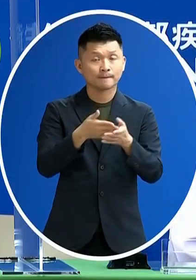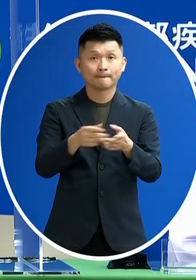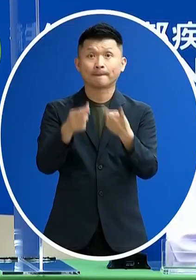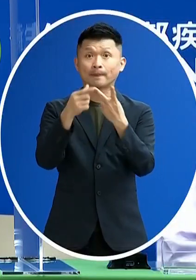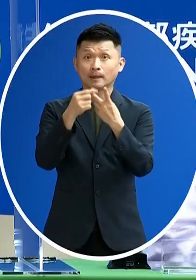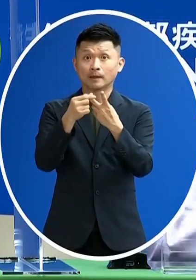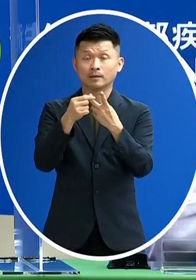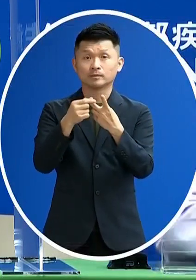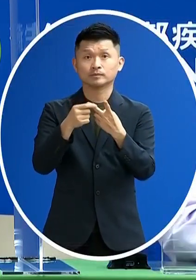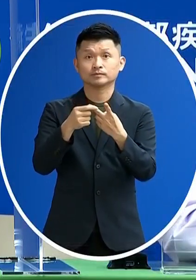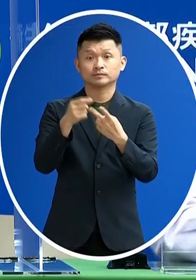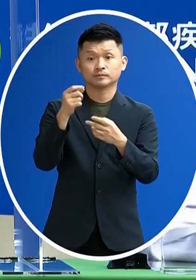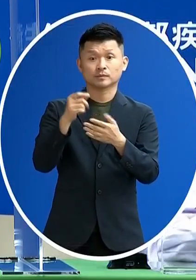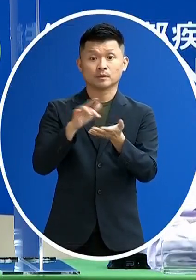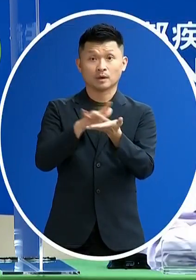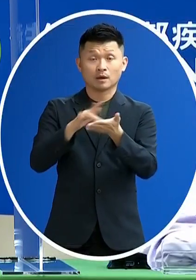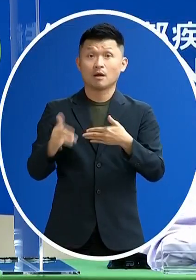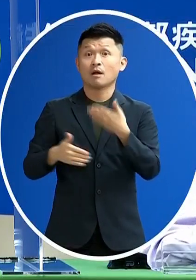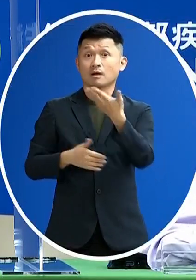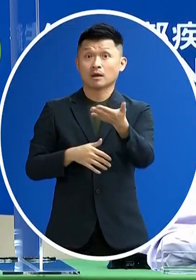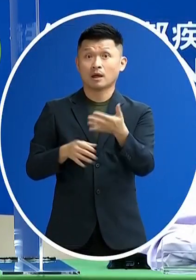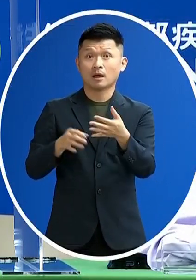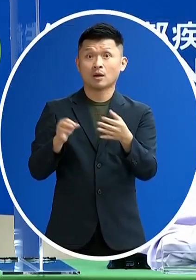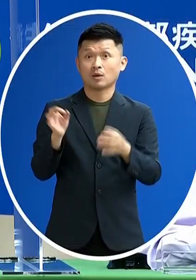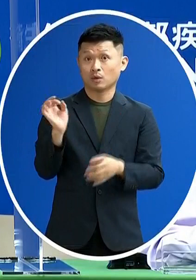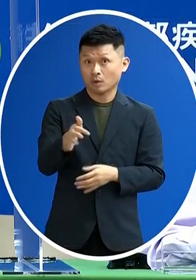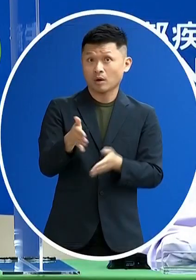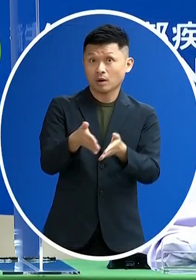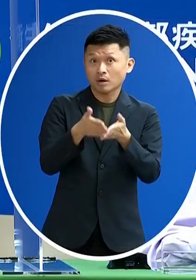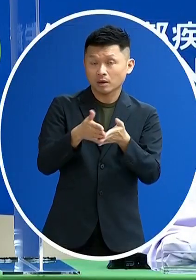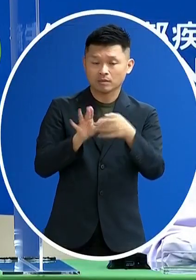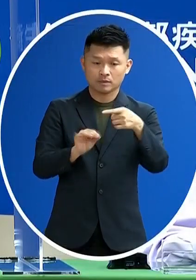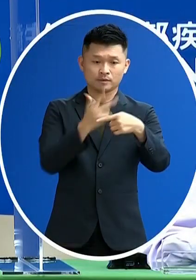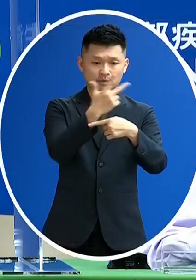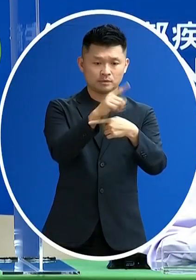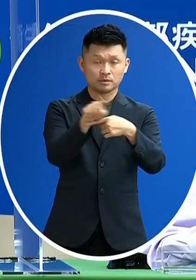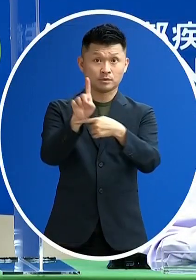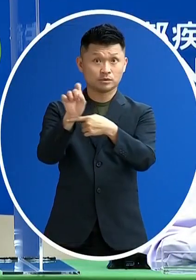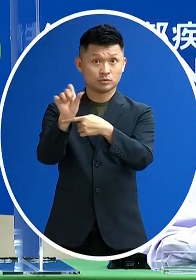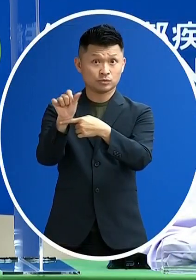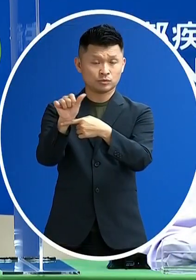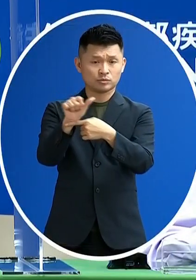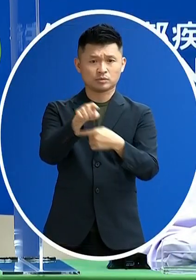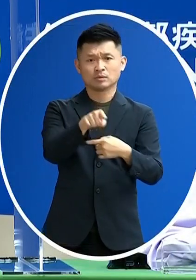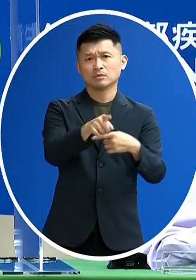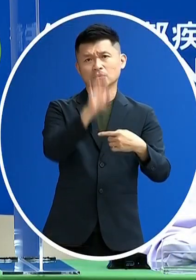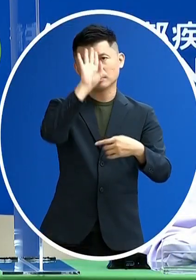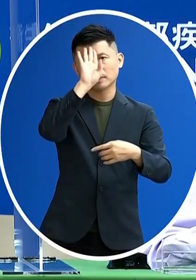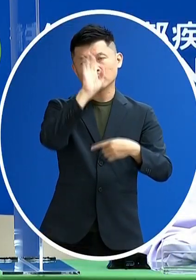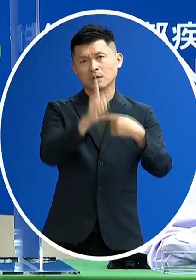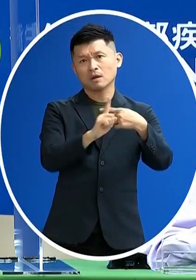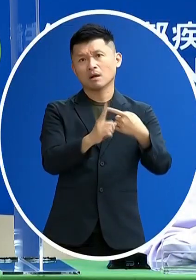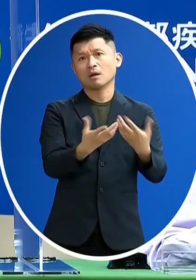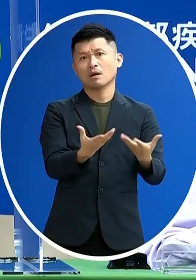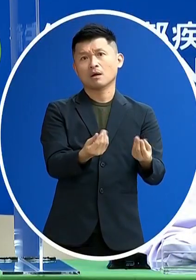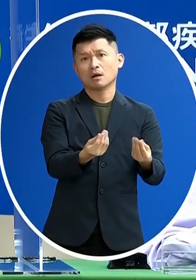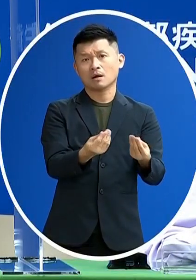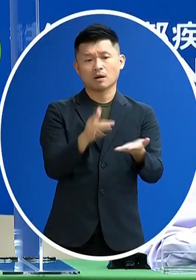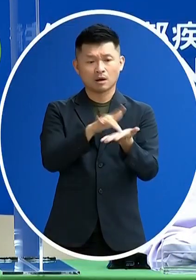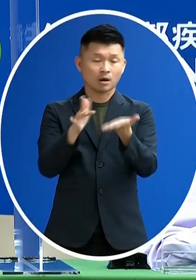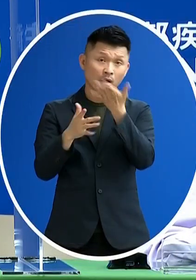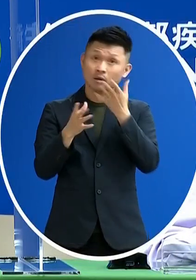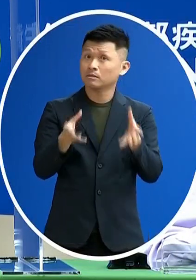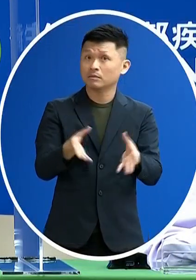二是快速给药，那同样的有7%到15%，他不是确诊的病人，他是不需要服药